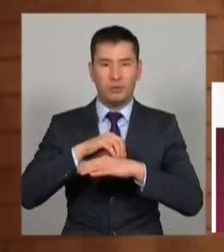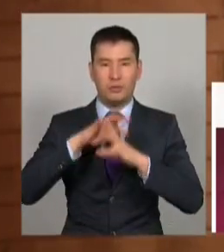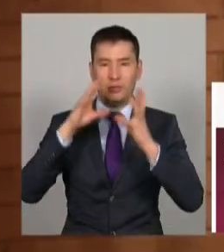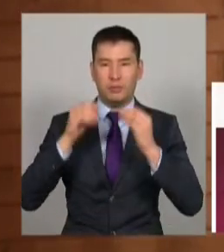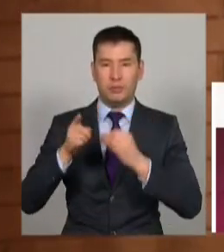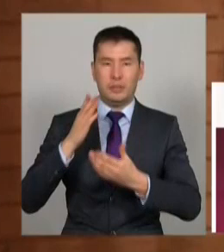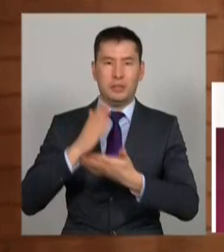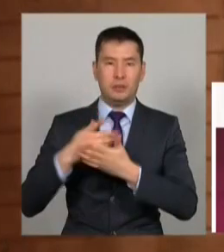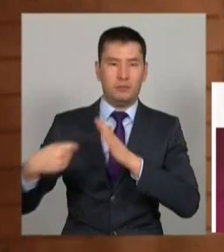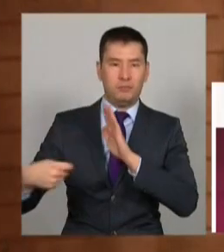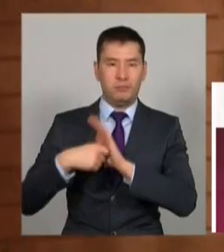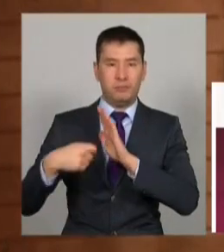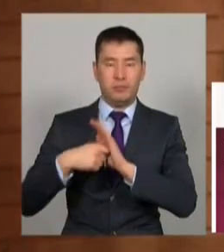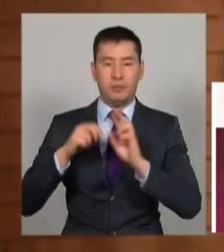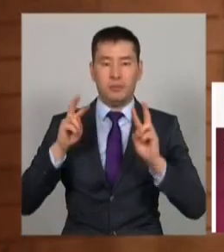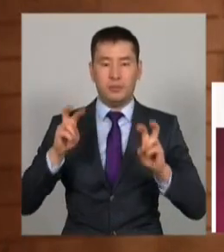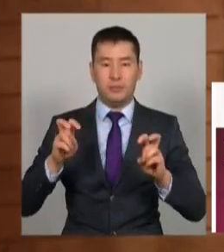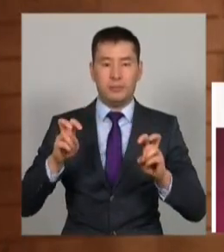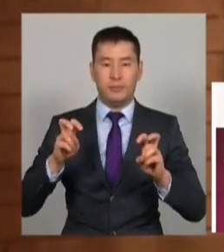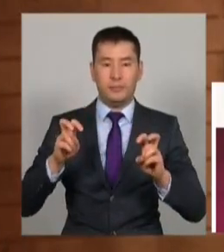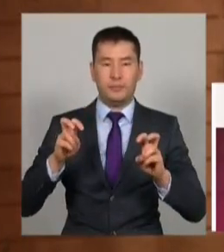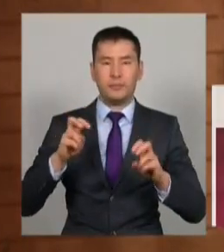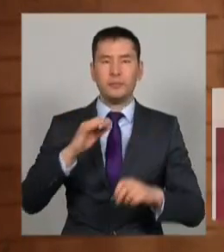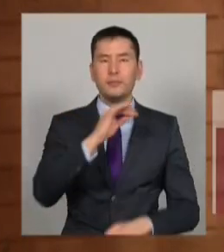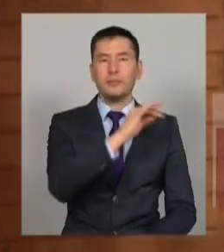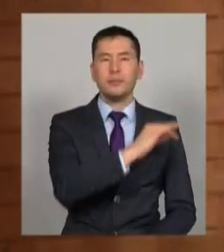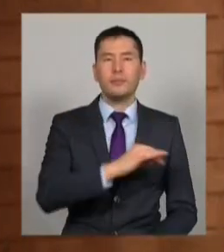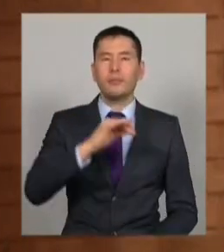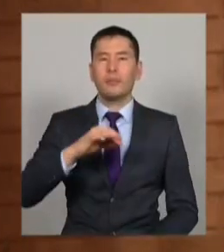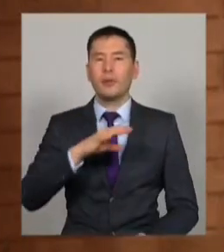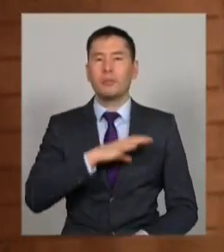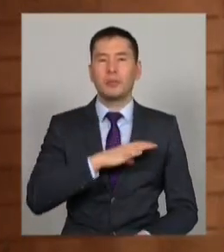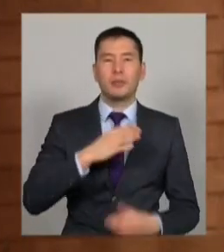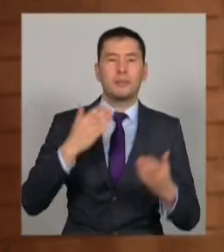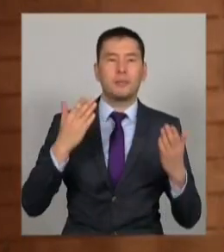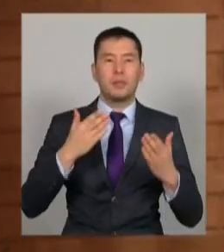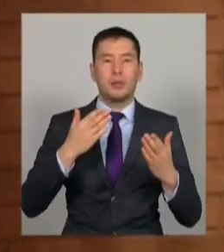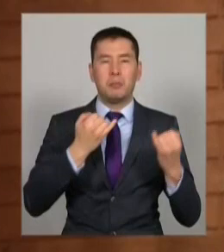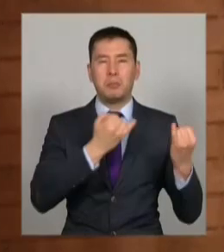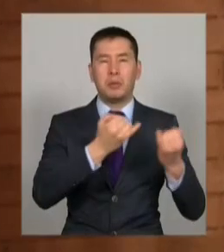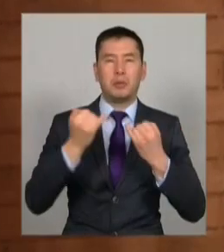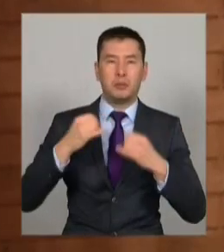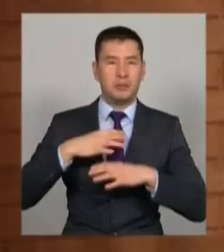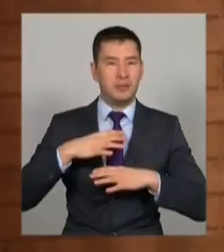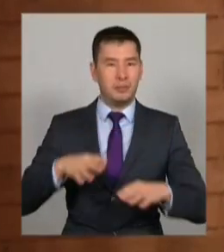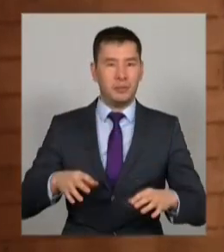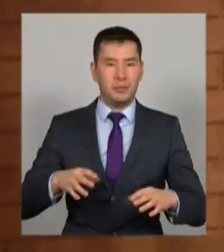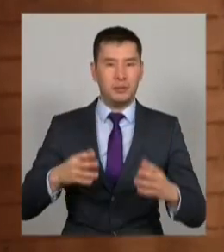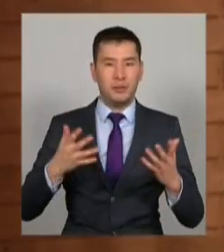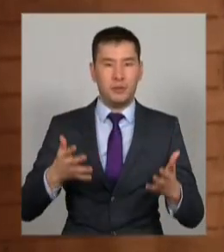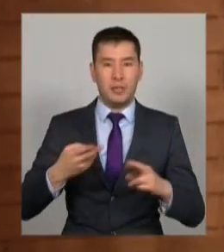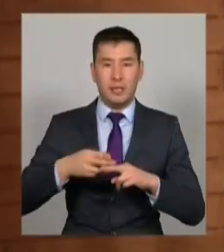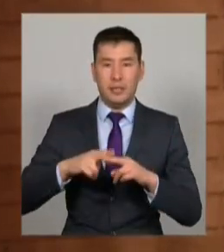тұтынған. Сиыр жылдың тарихта әкелген ондай бір жаманшылығы жоқ. Сондықтан биылғы